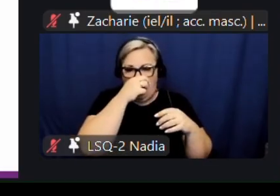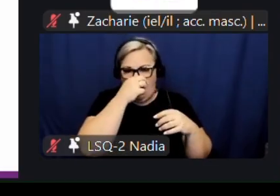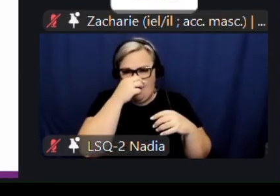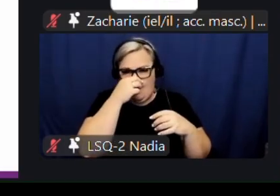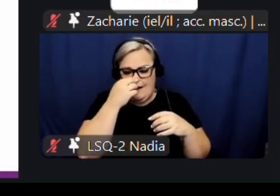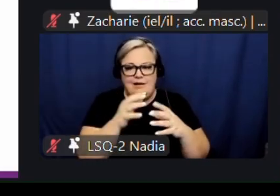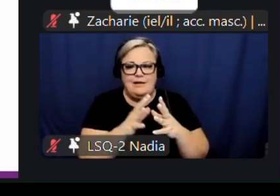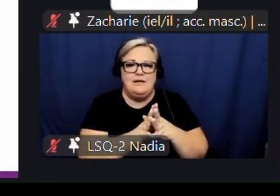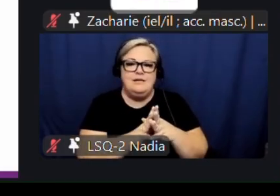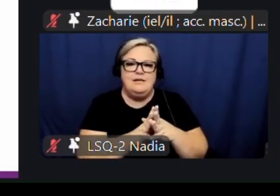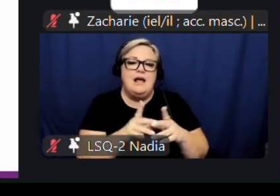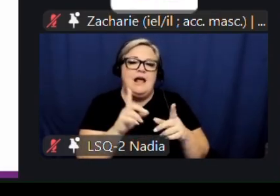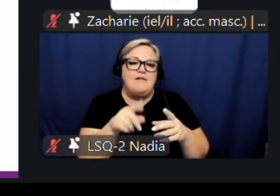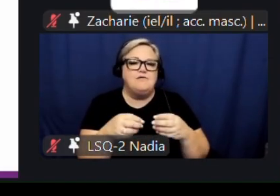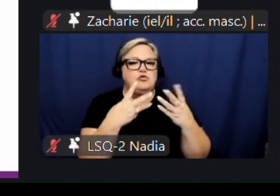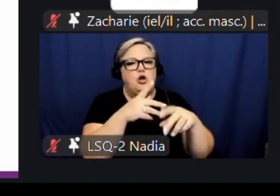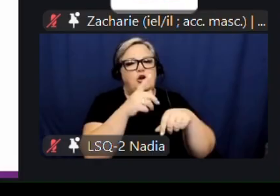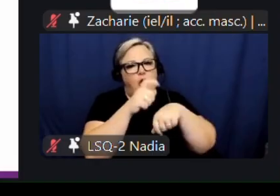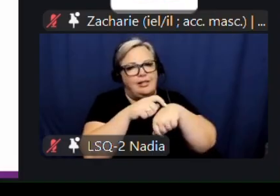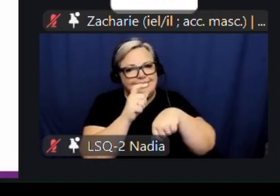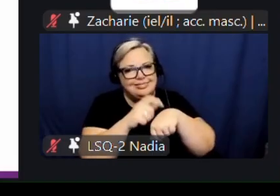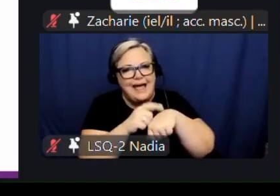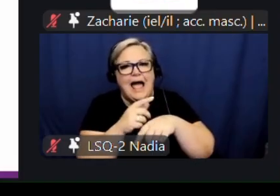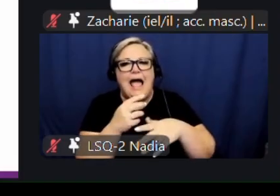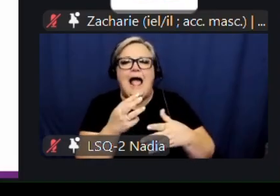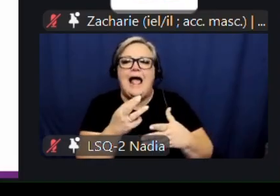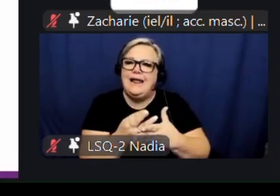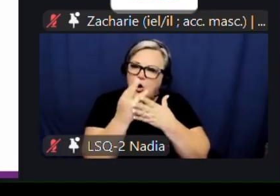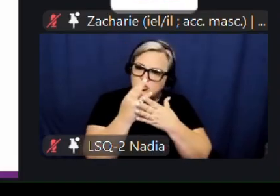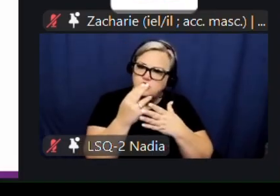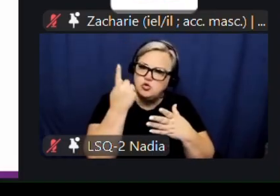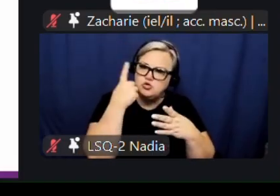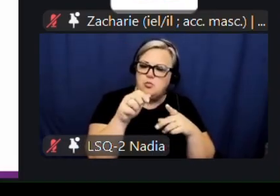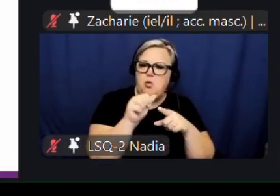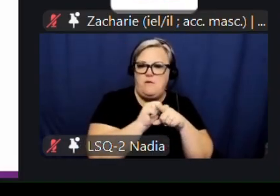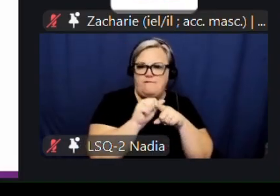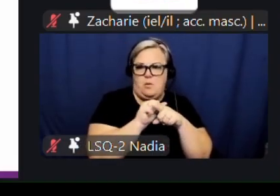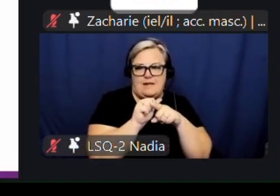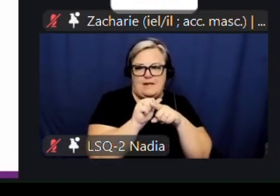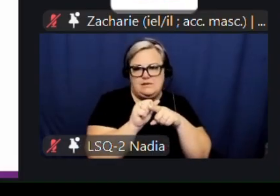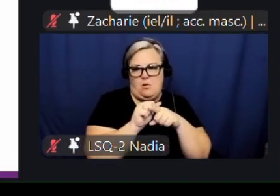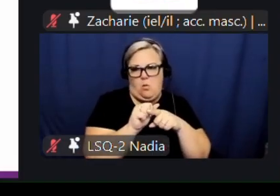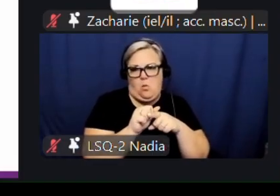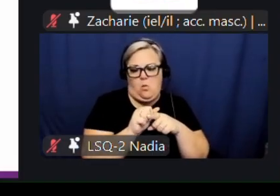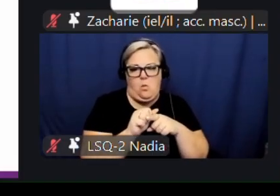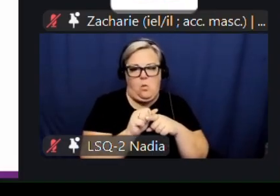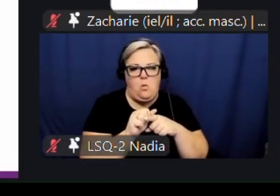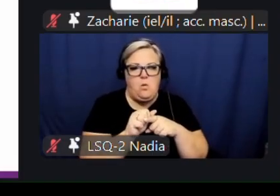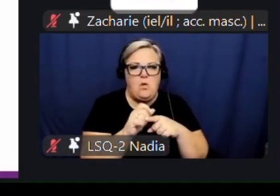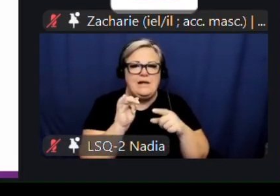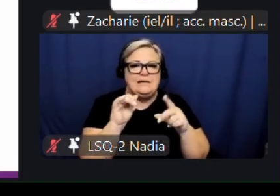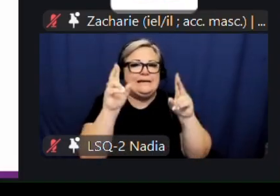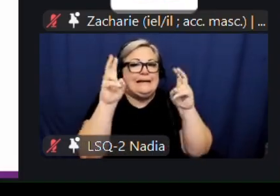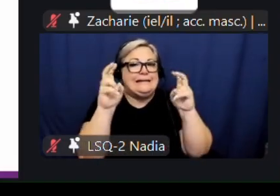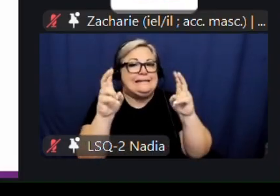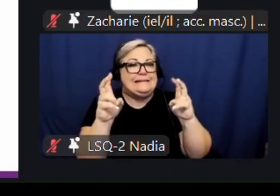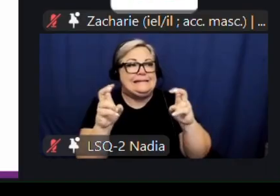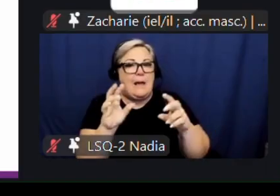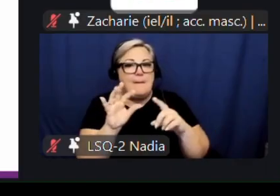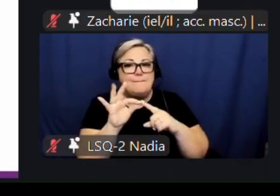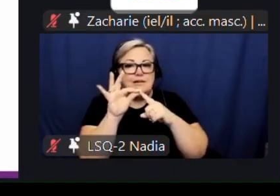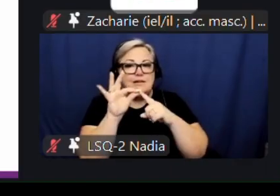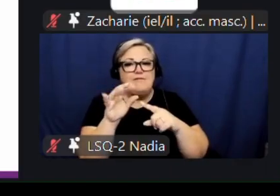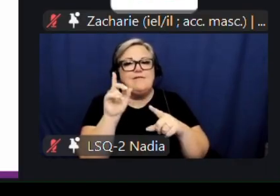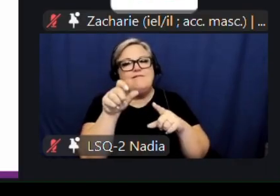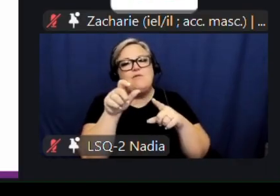qu'on donne le temps, les ressources aux personnes pour se former. S'il y a des thèmes en particulier qu'on recommande, c'est le